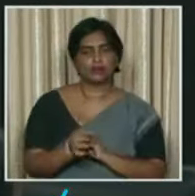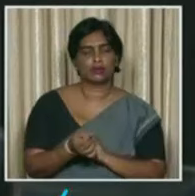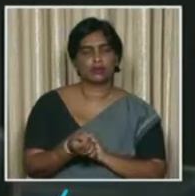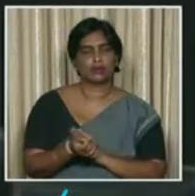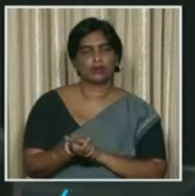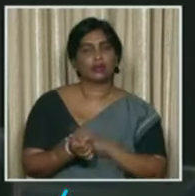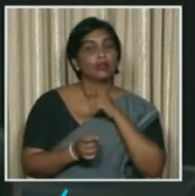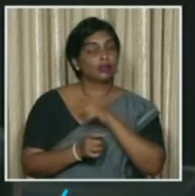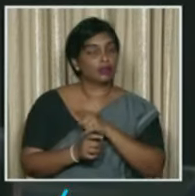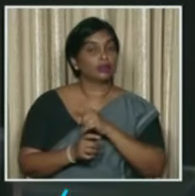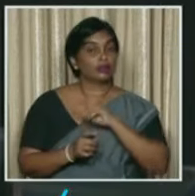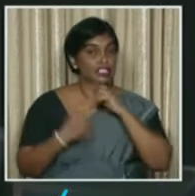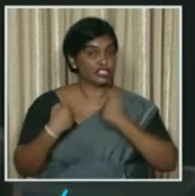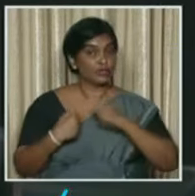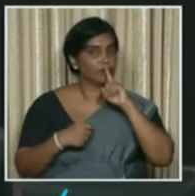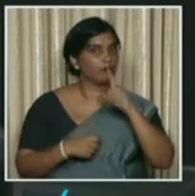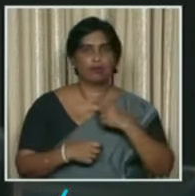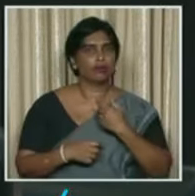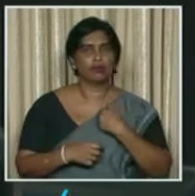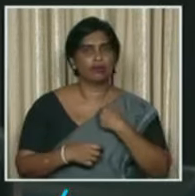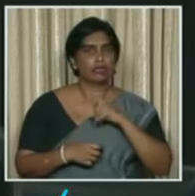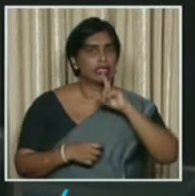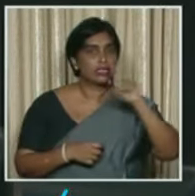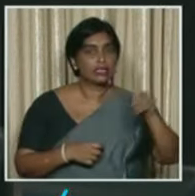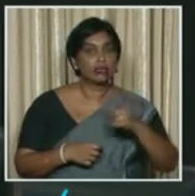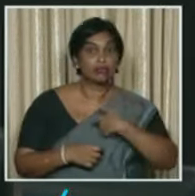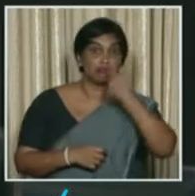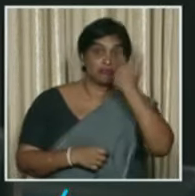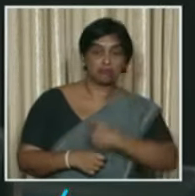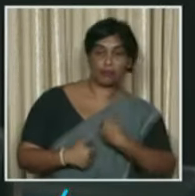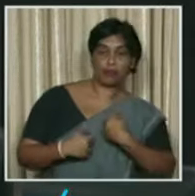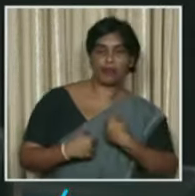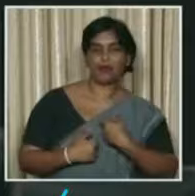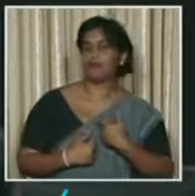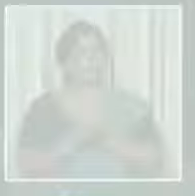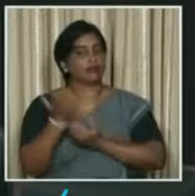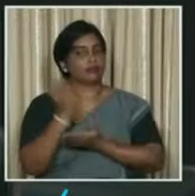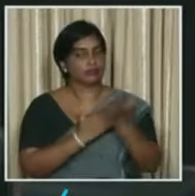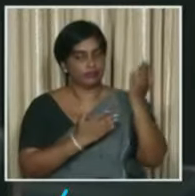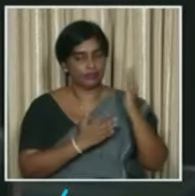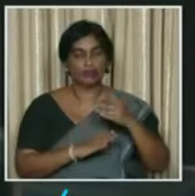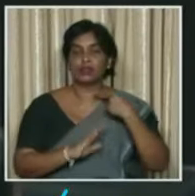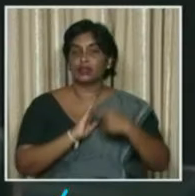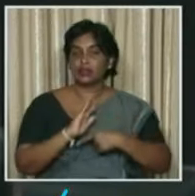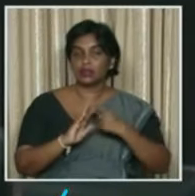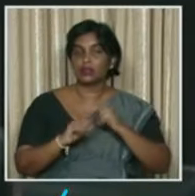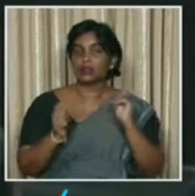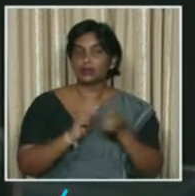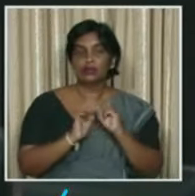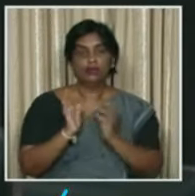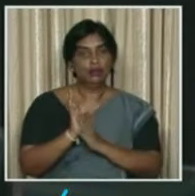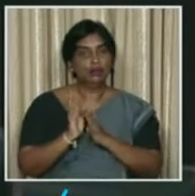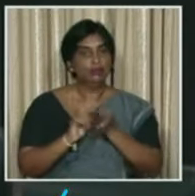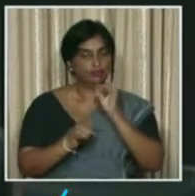කියලා. එදා එතුමා පැහැදිලිව කියනවා මම එහෙම කරන්න තරම් පොරක් නෙවෙයි කියලා. එතුමාගේ භාෂාවෙන්ම කිව්වා. ශ්‍රී ලංකාවේ ක්‍රිකට් කමිටුවේ